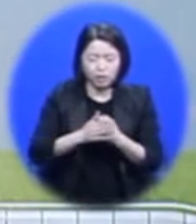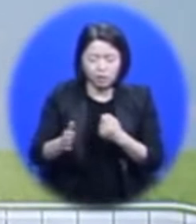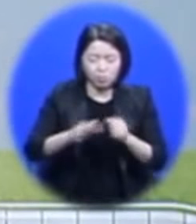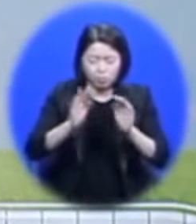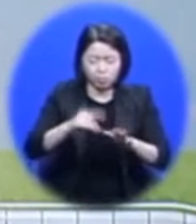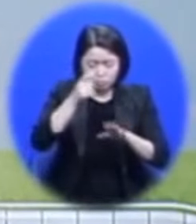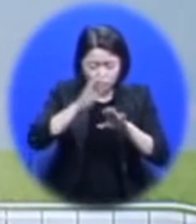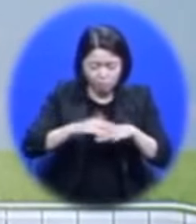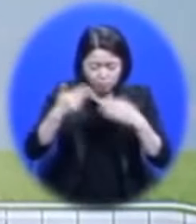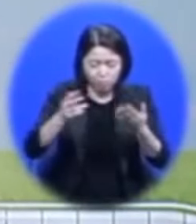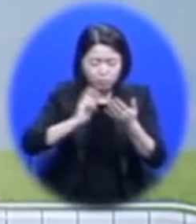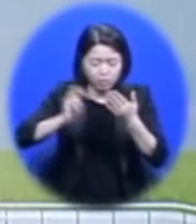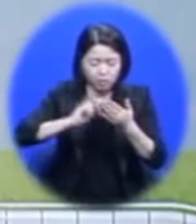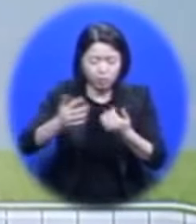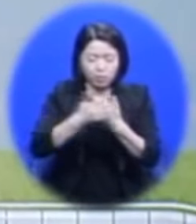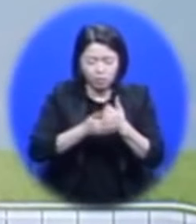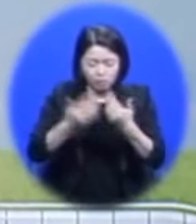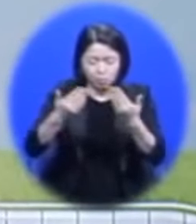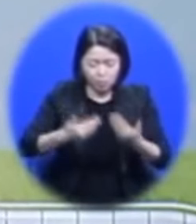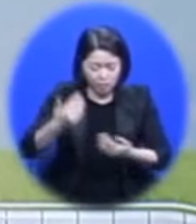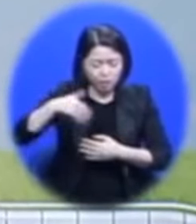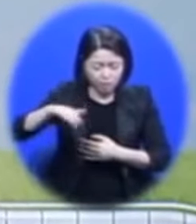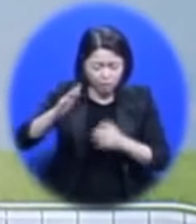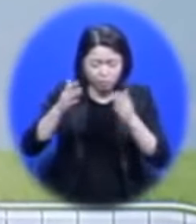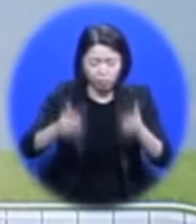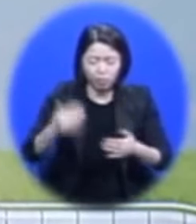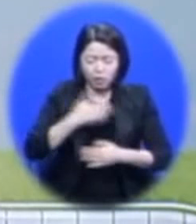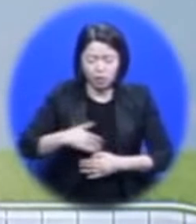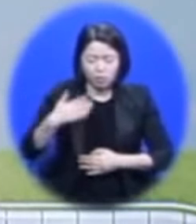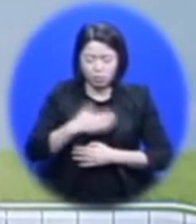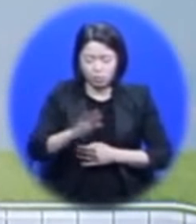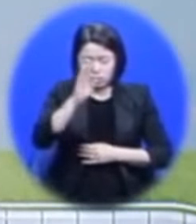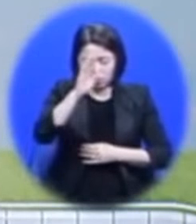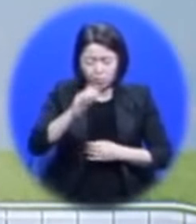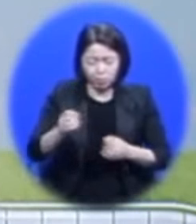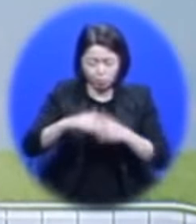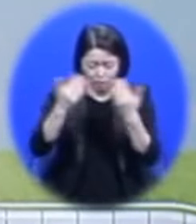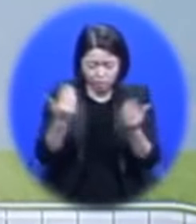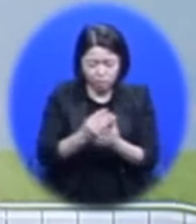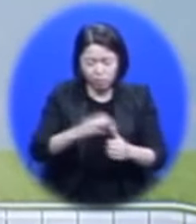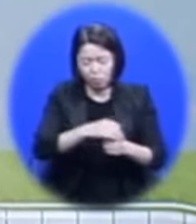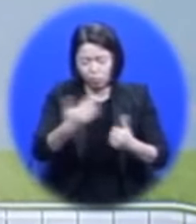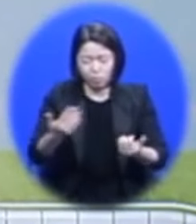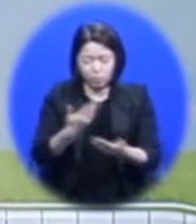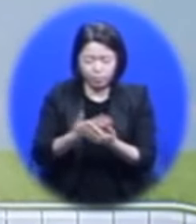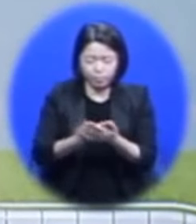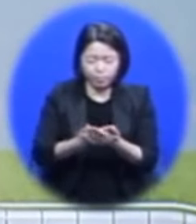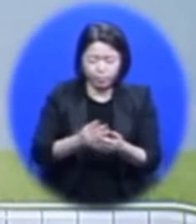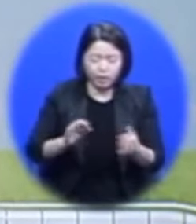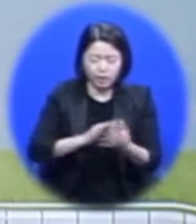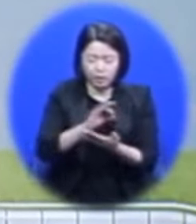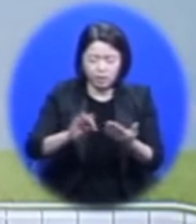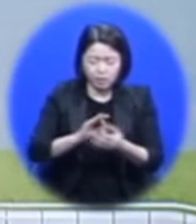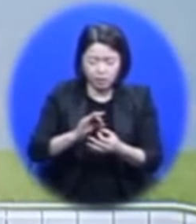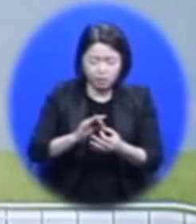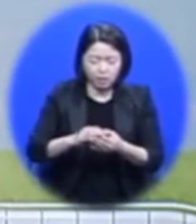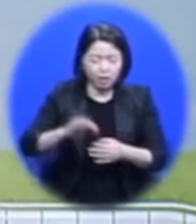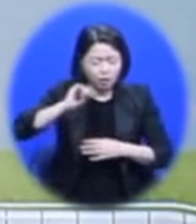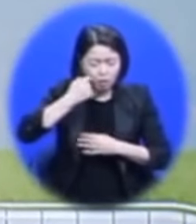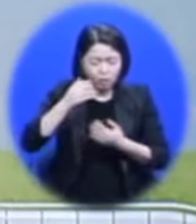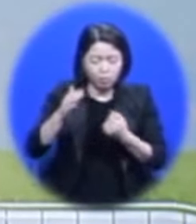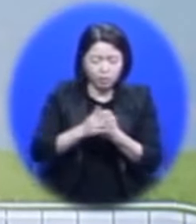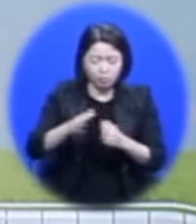오늘도 예배하고 찬양하고 은혜받고 가면서 육신의 병에서 완전히 놓아주소서. 재정의 어려움 때문에